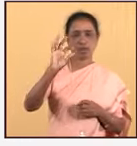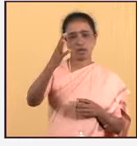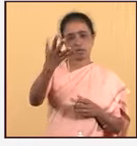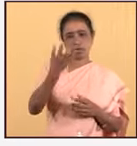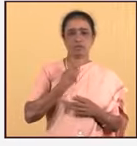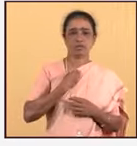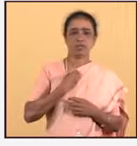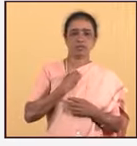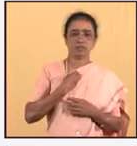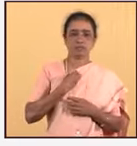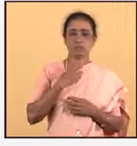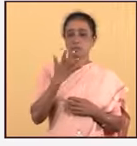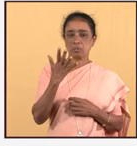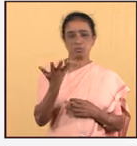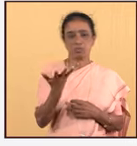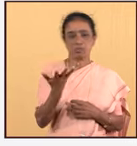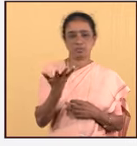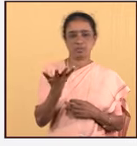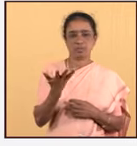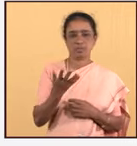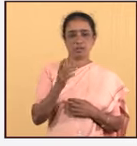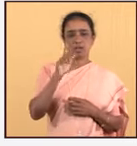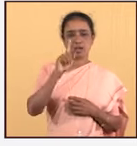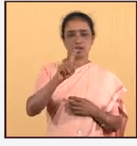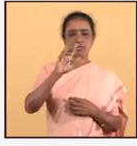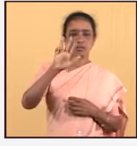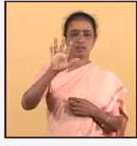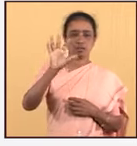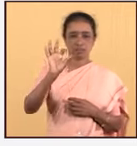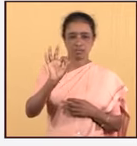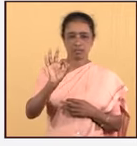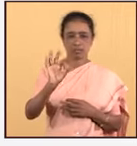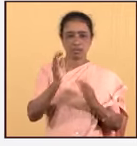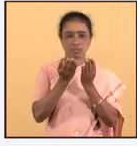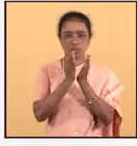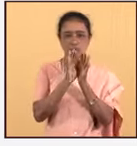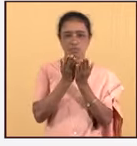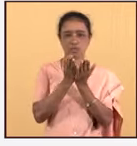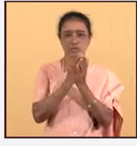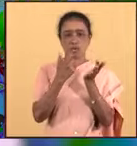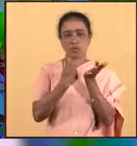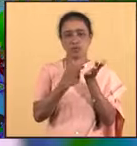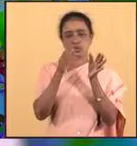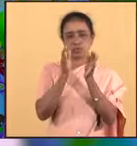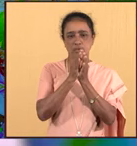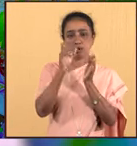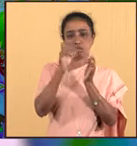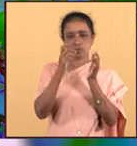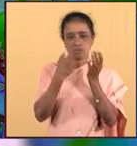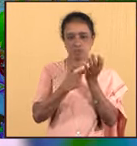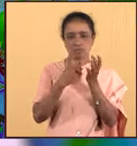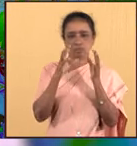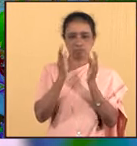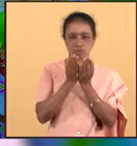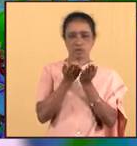1950 ஏற்றுக்கொள்ளப்பட்ட நமது அரசியலமைப்பில் குறிப்பிடவில்லை. அதாவது 1950 வடிவமைக்கப்பட்ட நமது